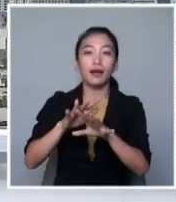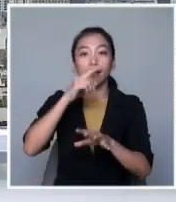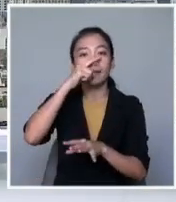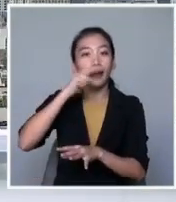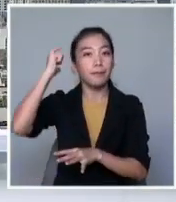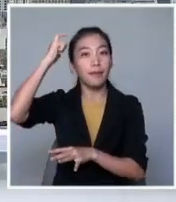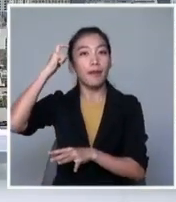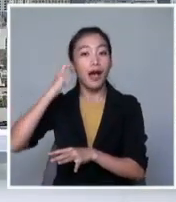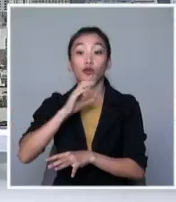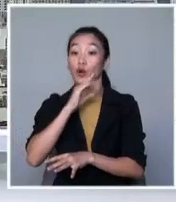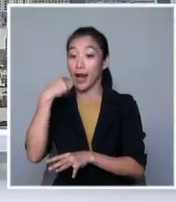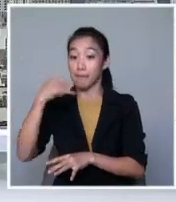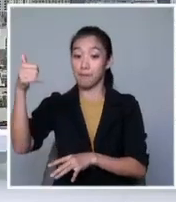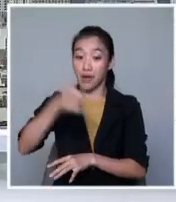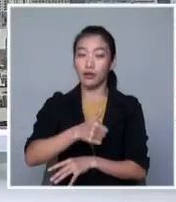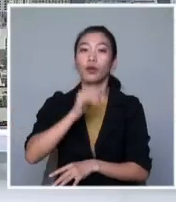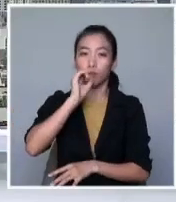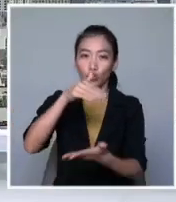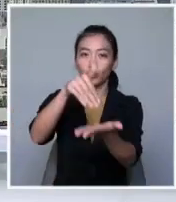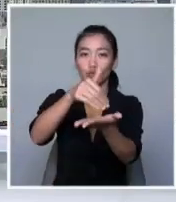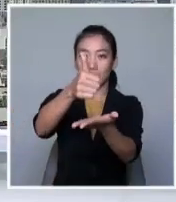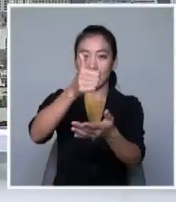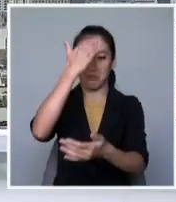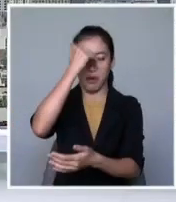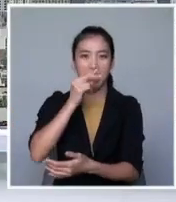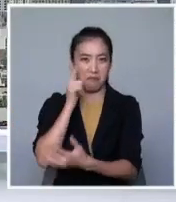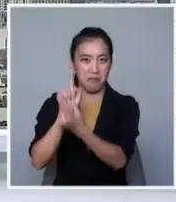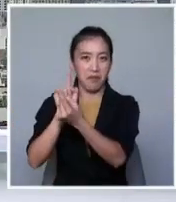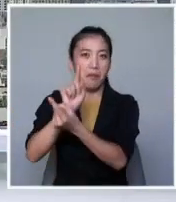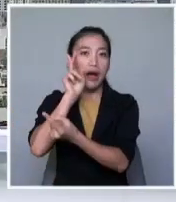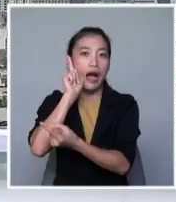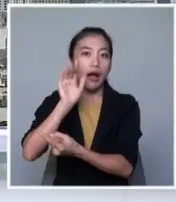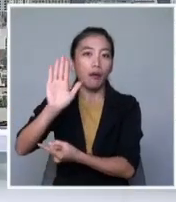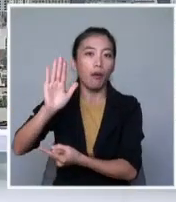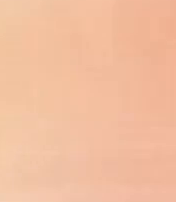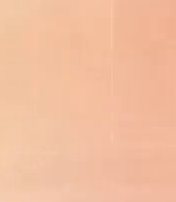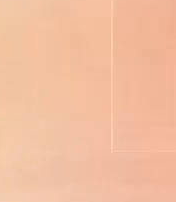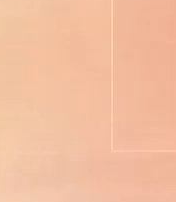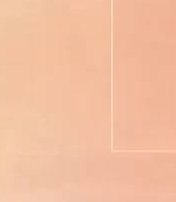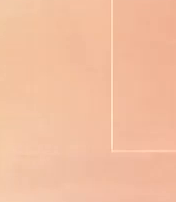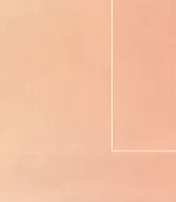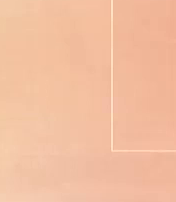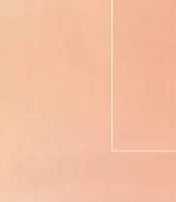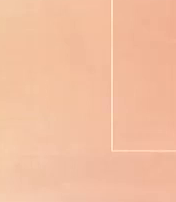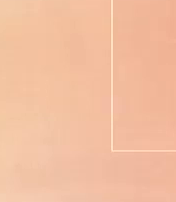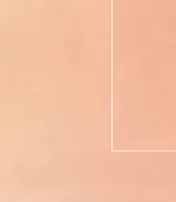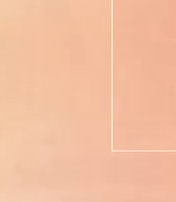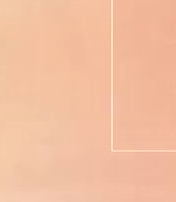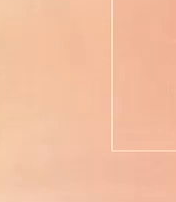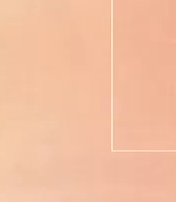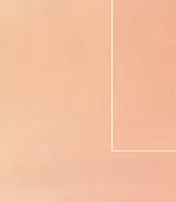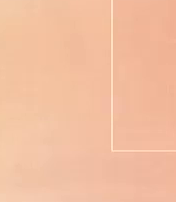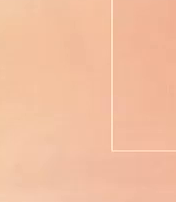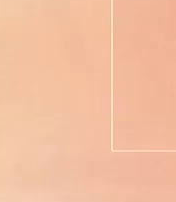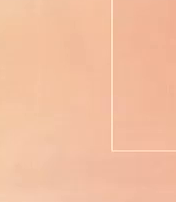ว่าตอนนี้ระยะผู้ติดเชื้อคือ 9ในเมียนมาร์ใกล้แตะ 1แสนคนเข้าไปทุกทีแล้วนะคะครับขอบคุณที่ติดตามรับ